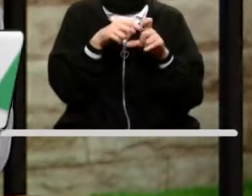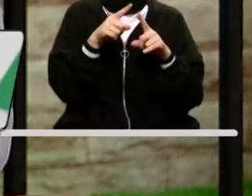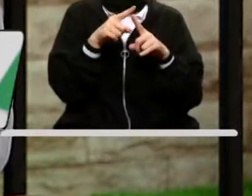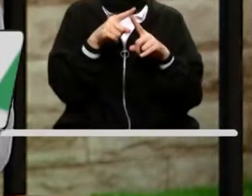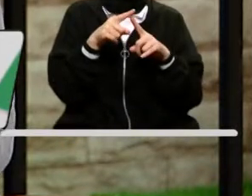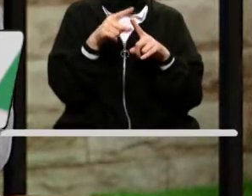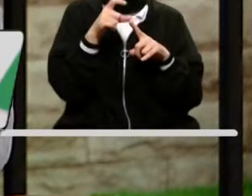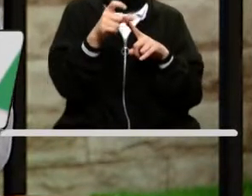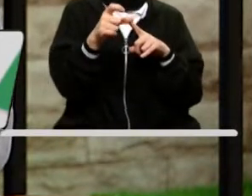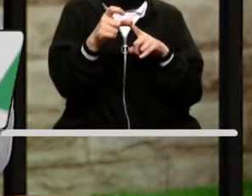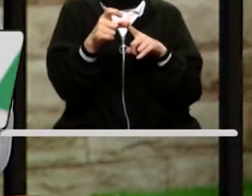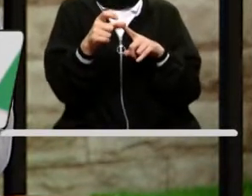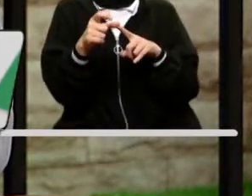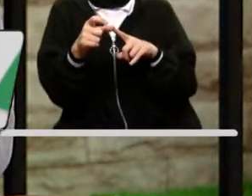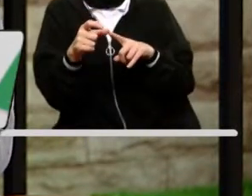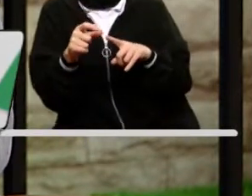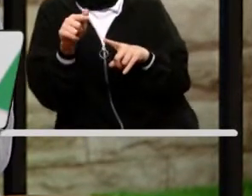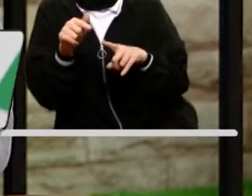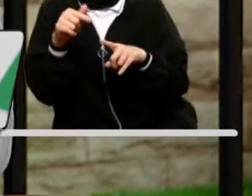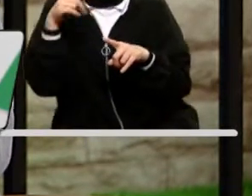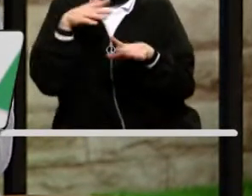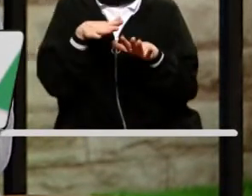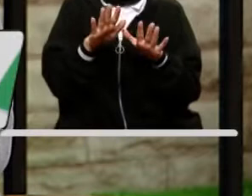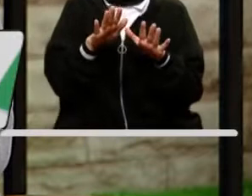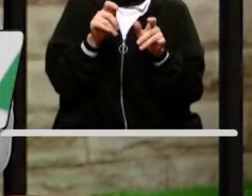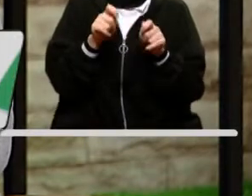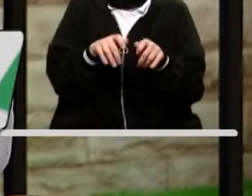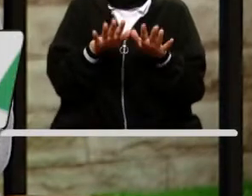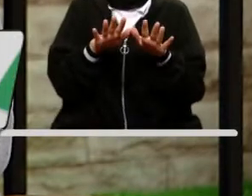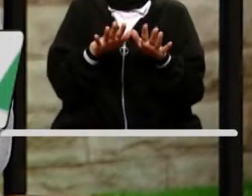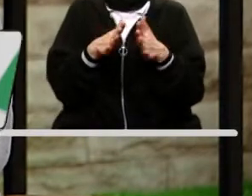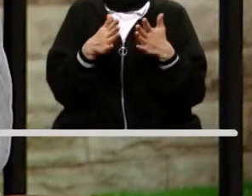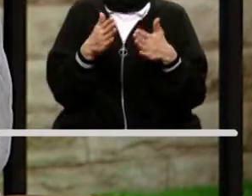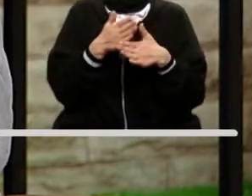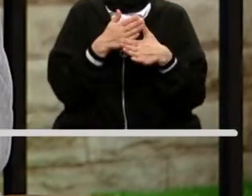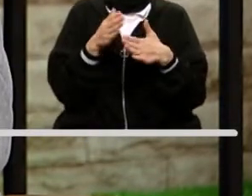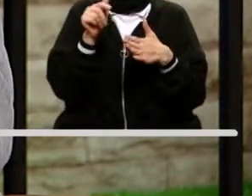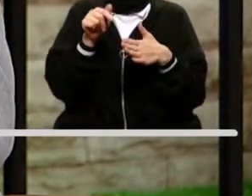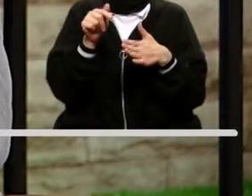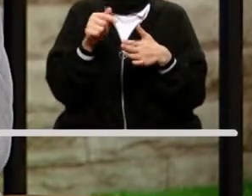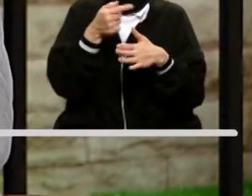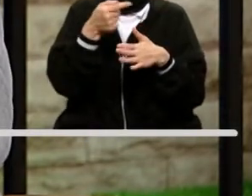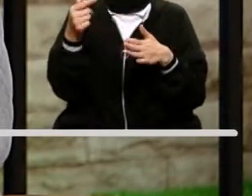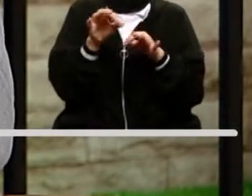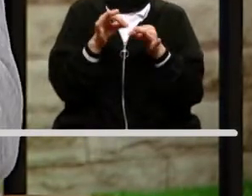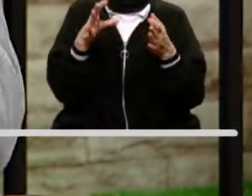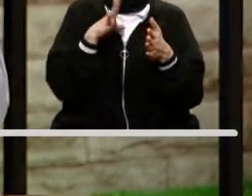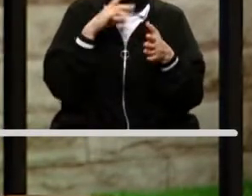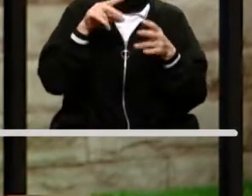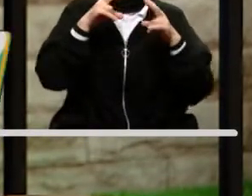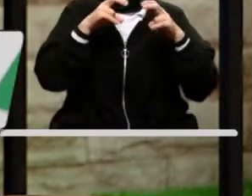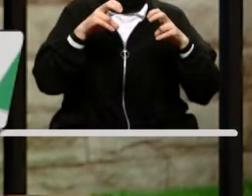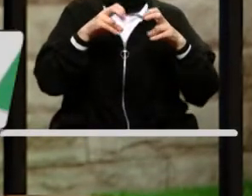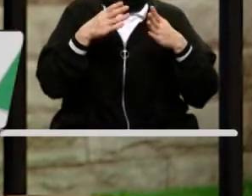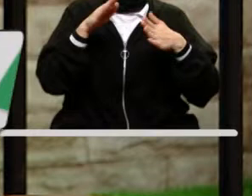nelerdir? Neden yapamıyorsun? O yapamadıkların acaba bilgi noksanlığı mı? Konu noksanlığı mı? Yoksa soru